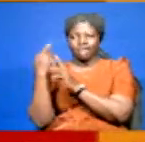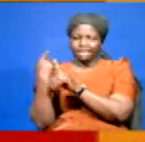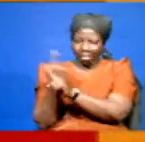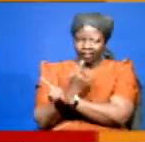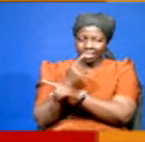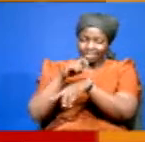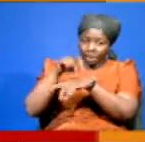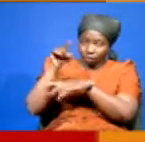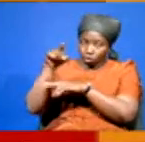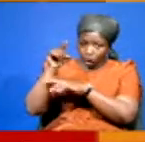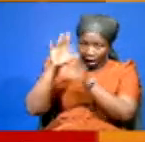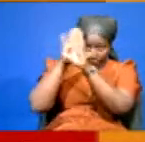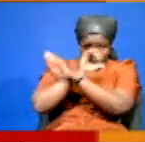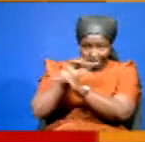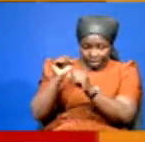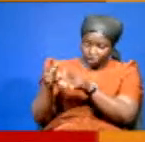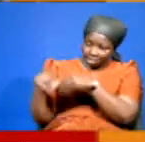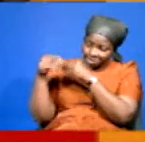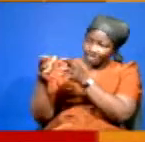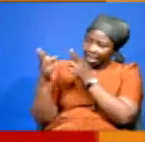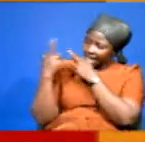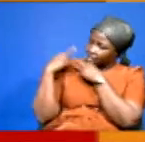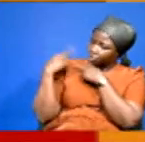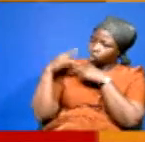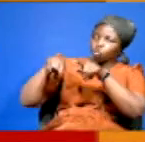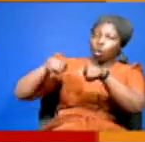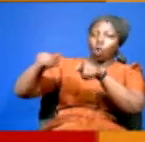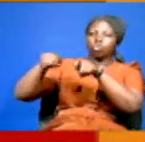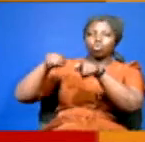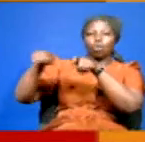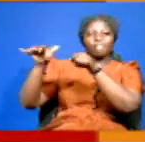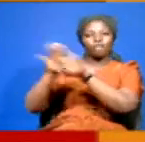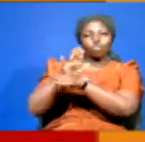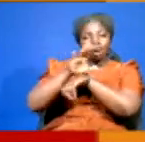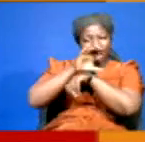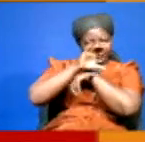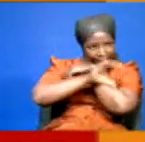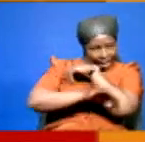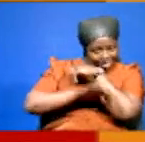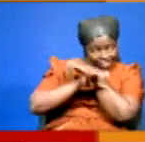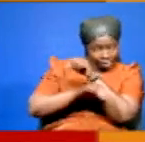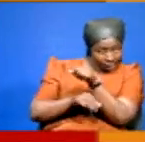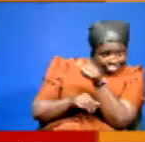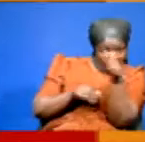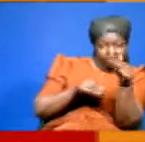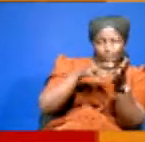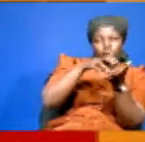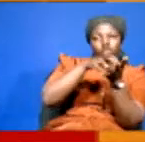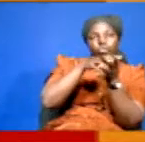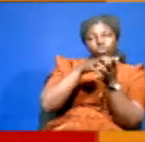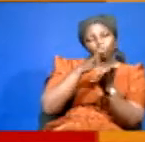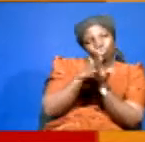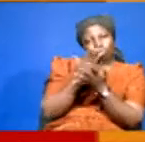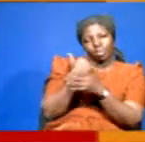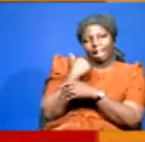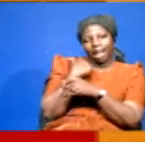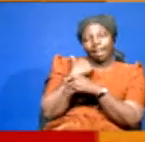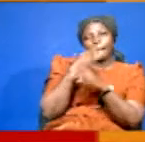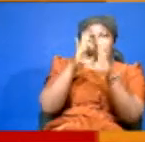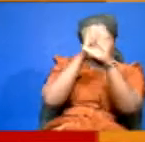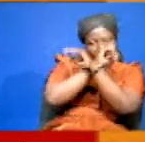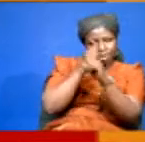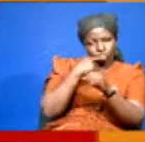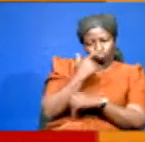kuendesha taifa nzima. Zile nyadhifa zingine alikuwa ameshikilia ni zile kwamba tumekuwa na marais ambao wanakuwa with their own agenda